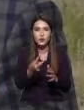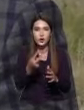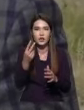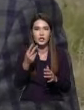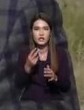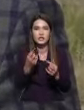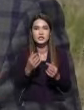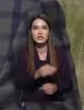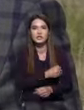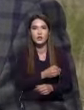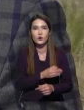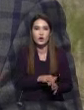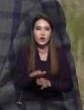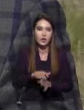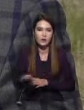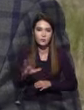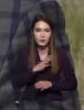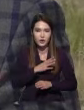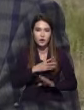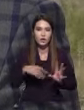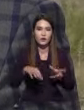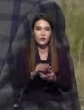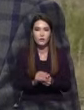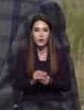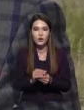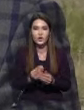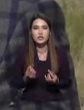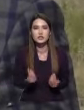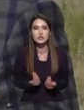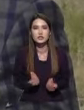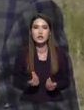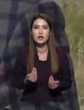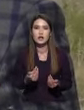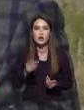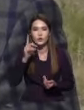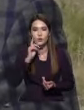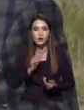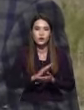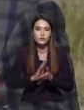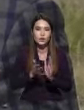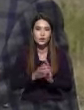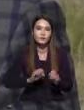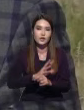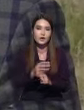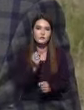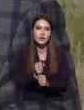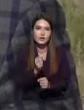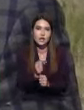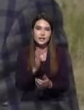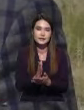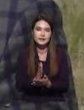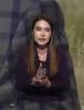танитынды. Бүкіл ауыл кеш жақын келген кезде ауылдың кісілері келіп, мен енді сұрайды, мен ана қойым жоқ, мына қойым жоқ, мен айттым, сіздің қойыңыз ана